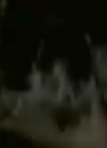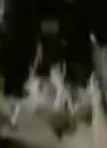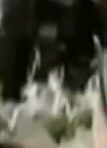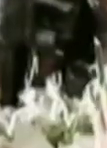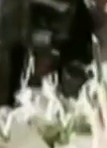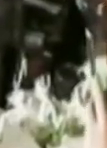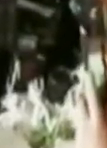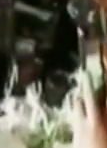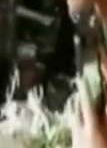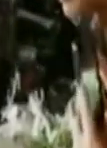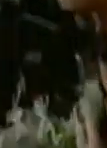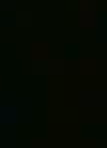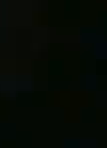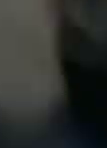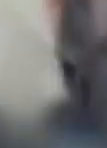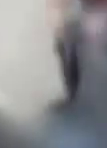ดใส